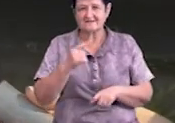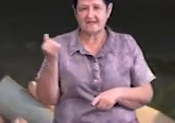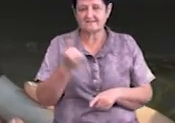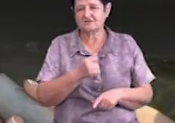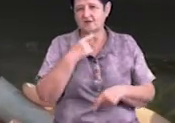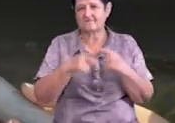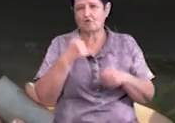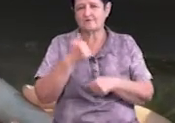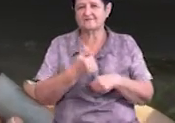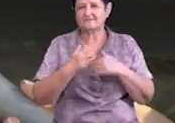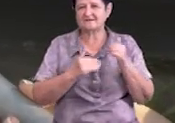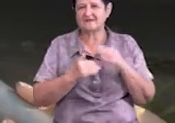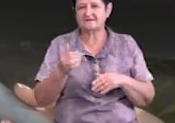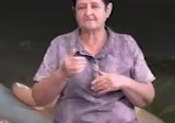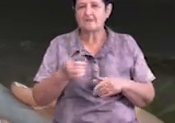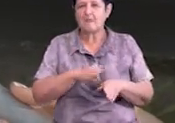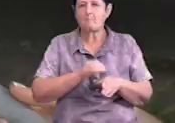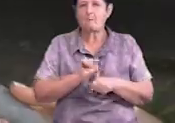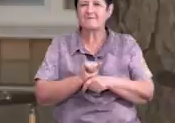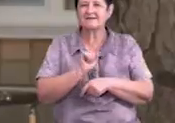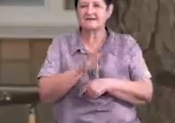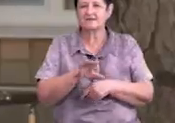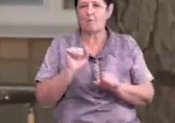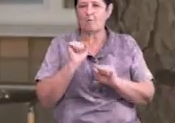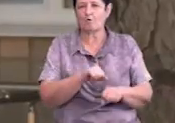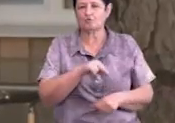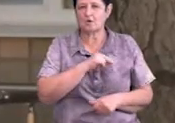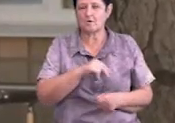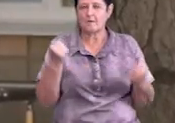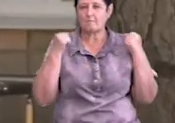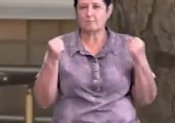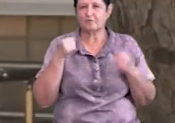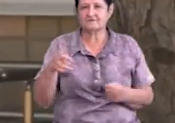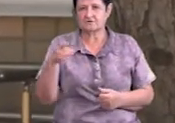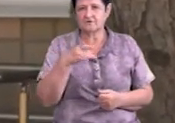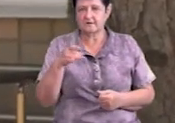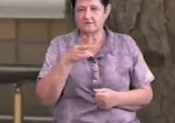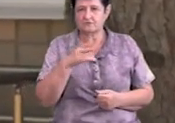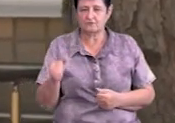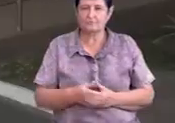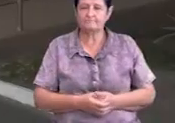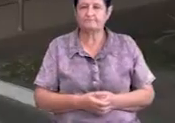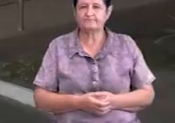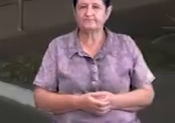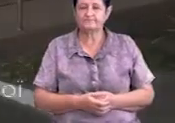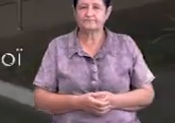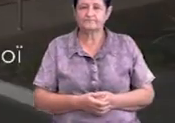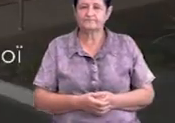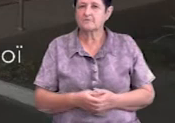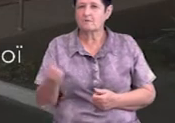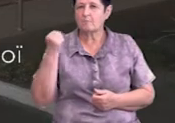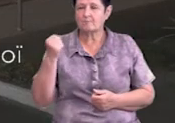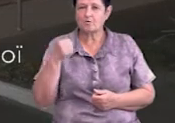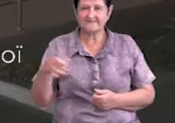головний спеціаліст мобілізаційної і оборонної роботи Бобровицької райдержадміністрації Олег Кириченко. Тому що Бобровицький